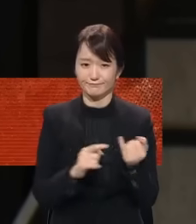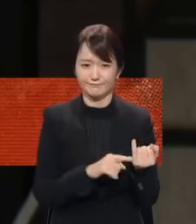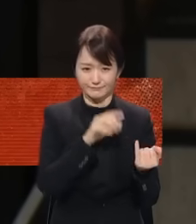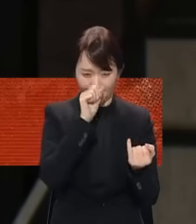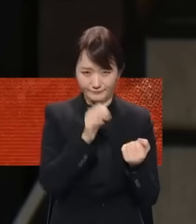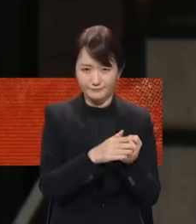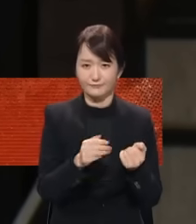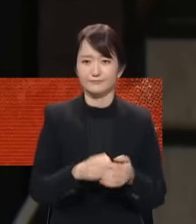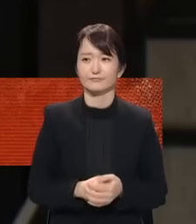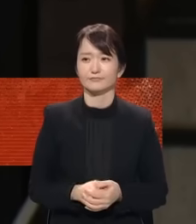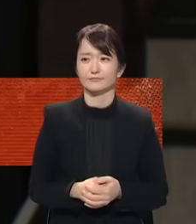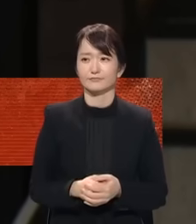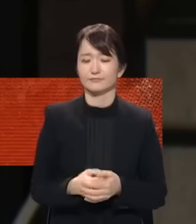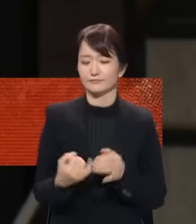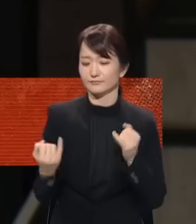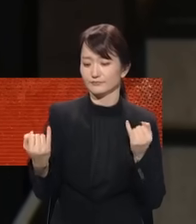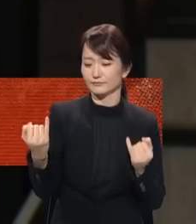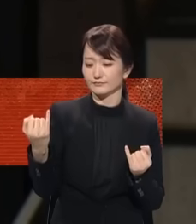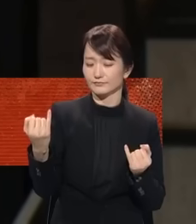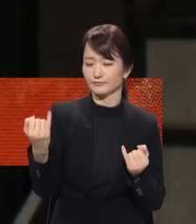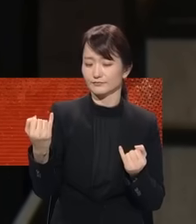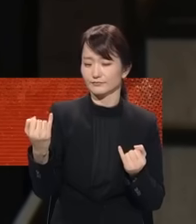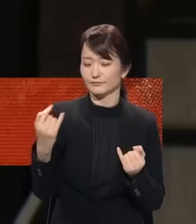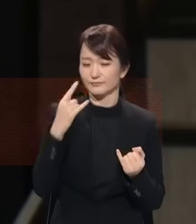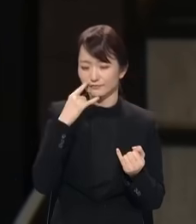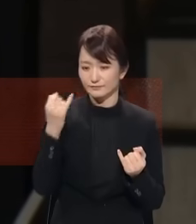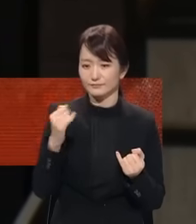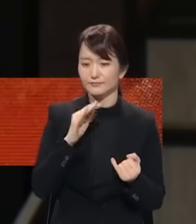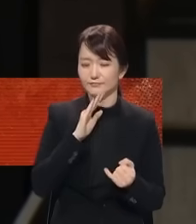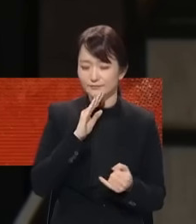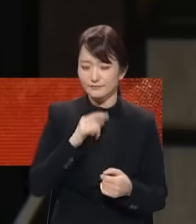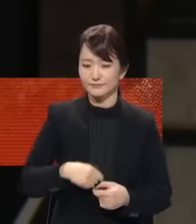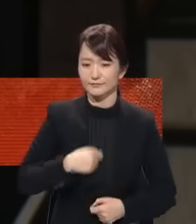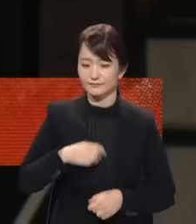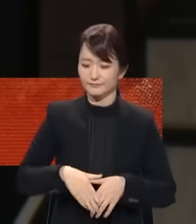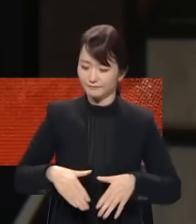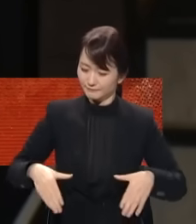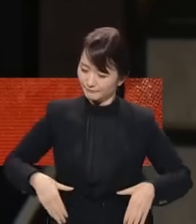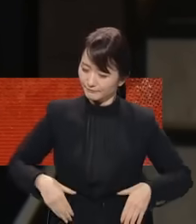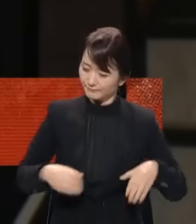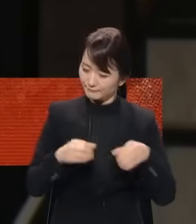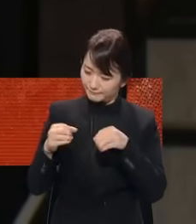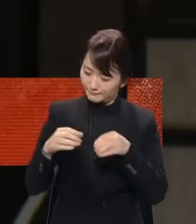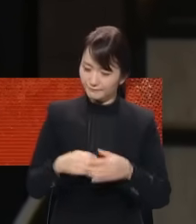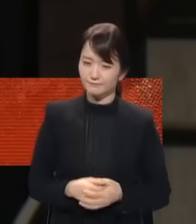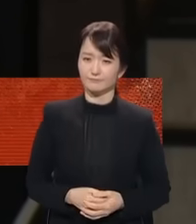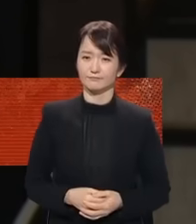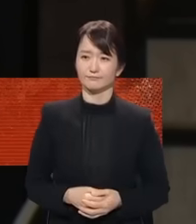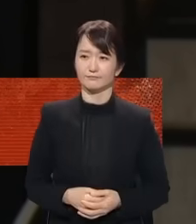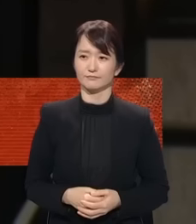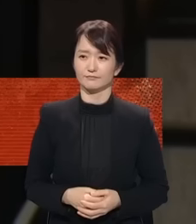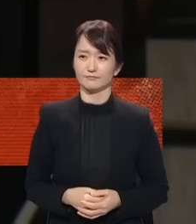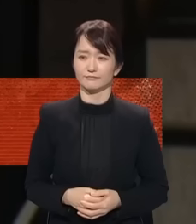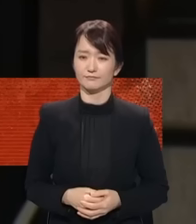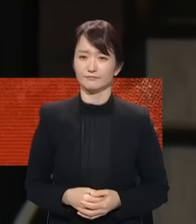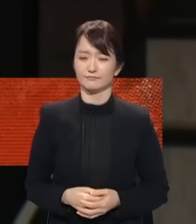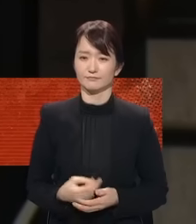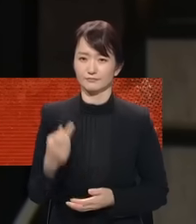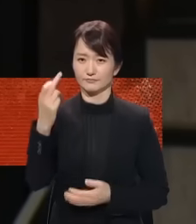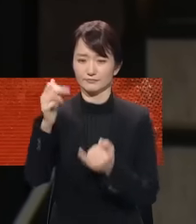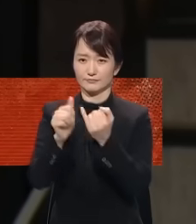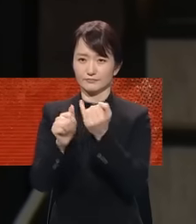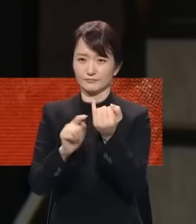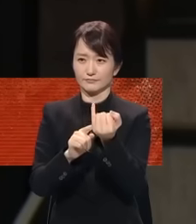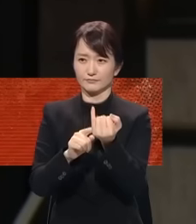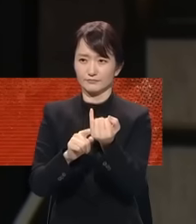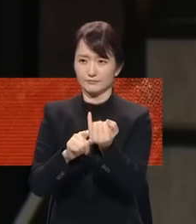어머니하고 조금이라도 좀 진솔하게 내가 어머니가 나를 어떻게 생각하시는지 정말 내가 더 편한 건지 동서 그 형님에 대해서는